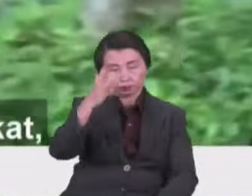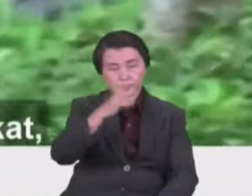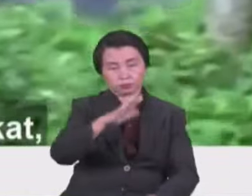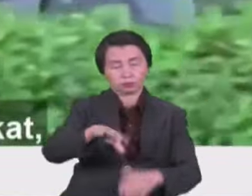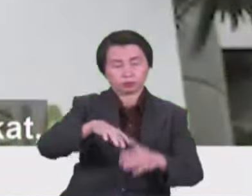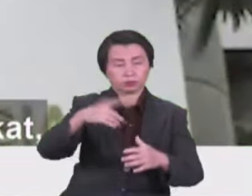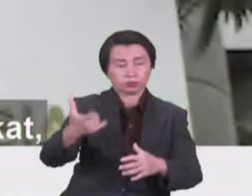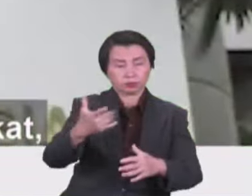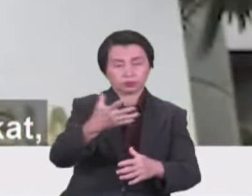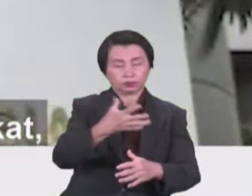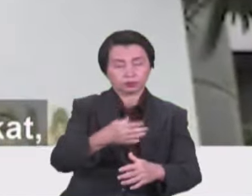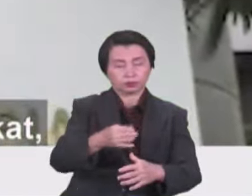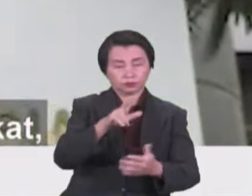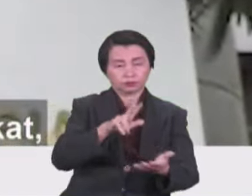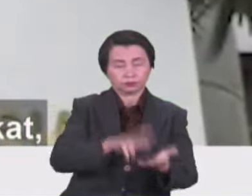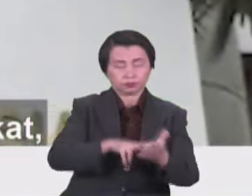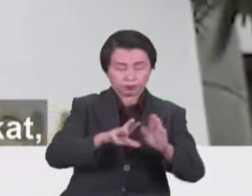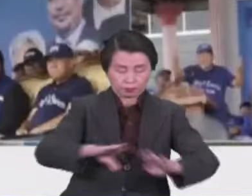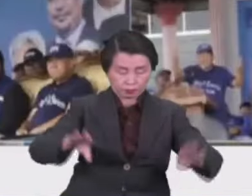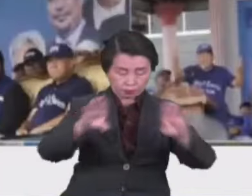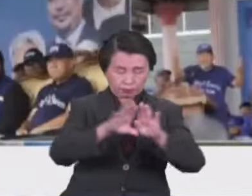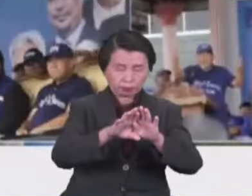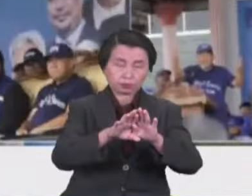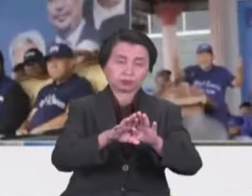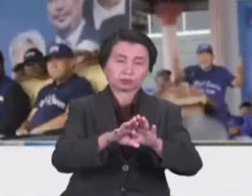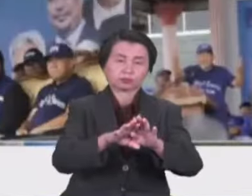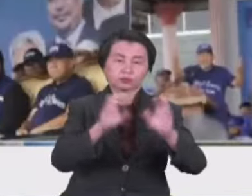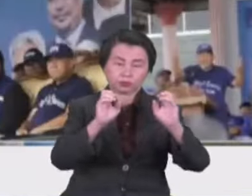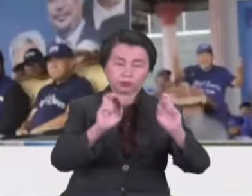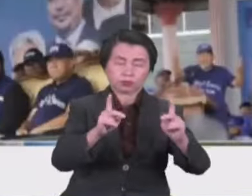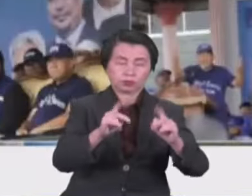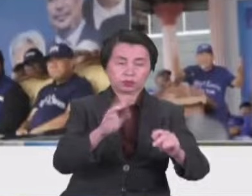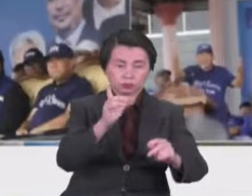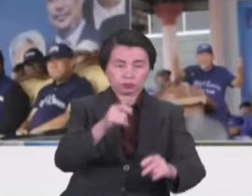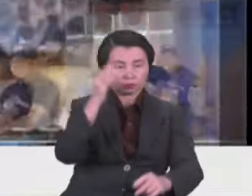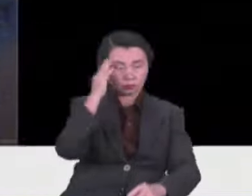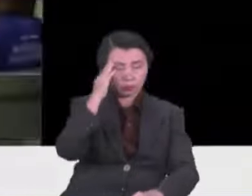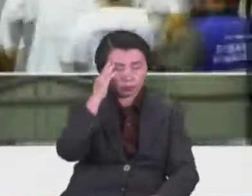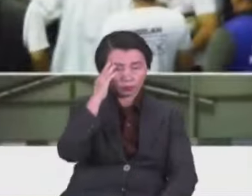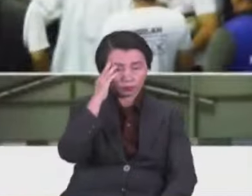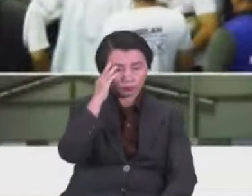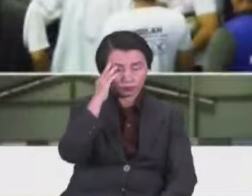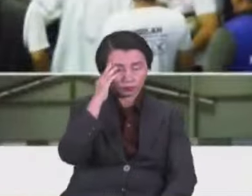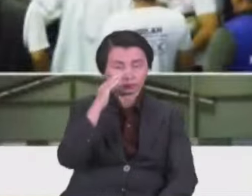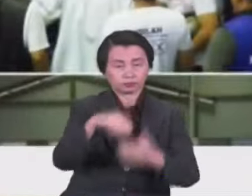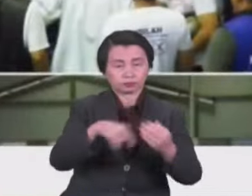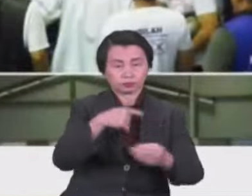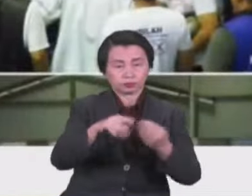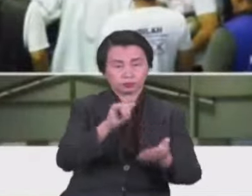menilai kesahihan berita tu. Okey, umum mengetahui bahawa platform media sosial